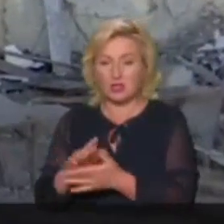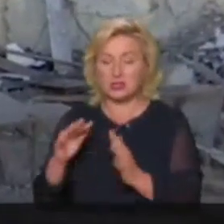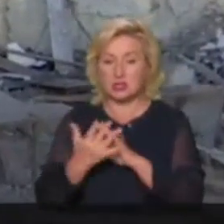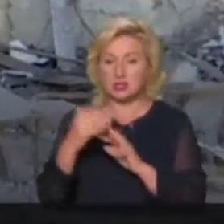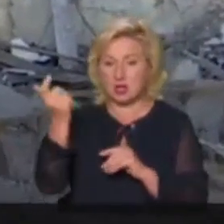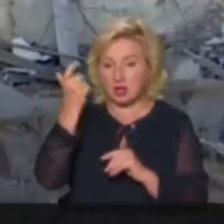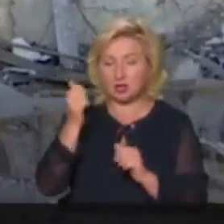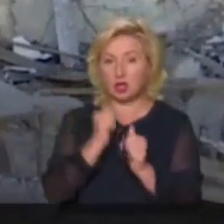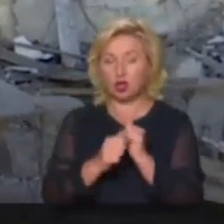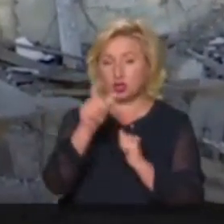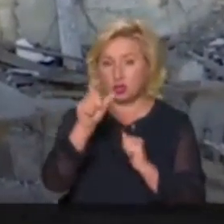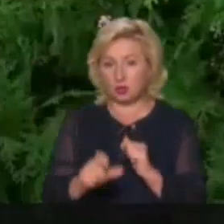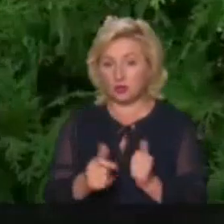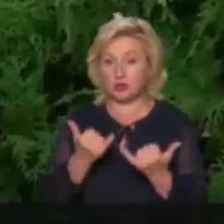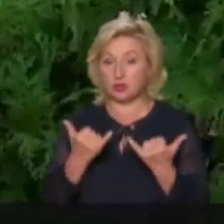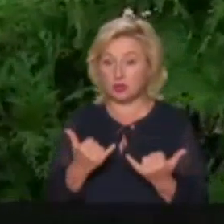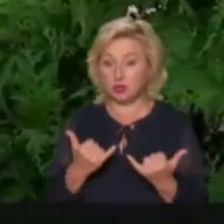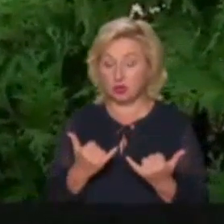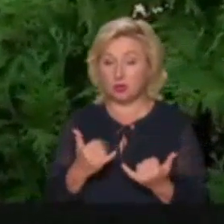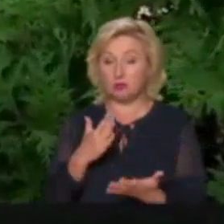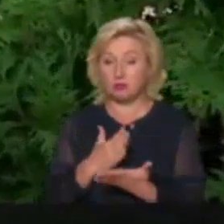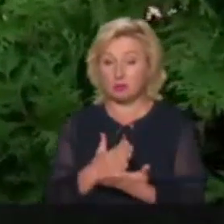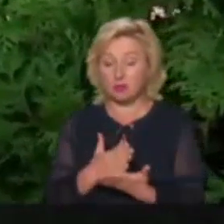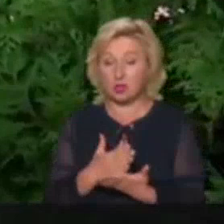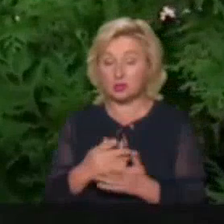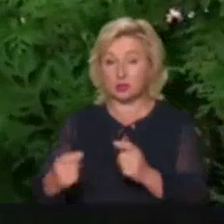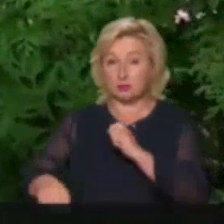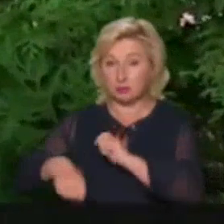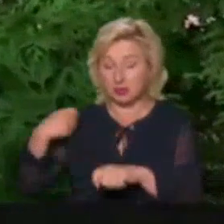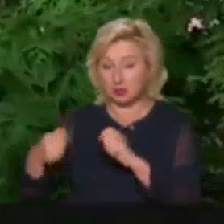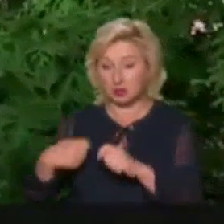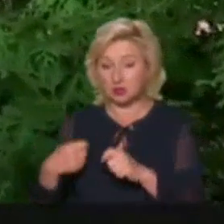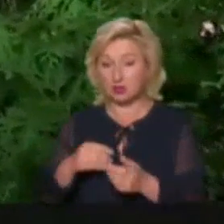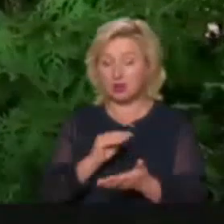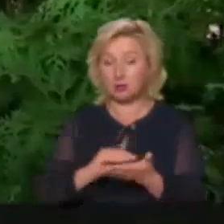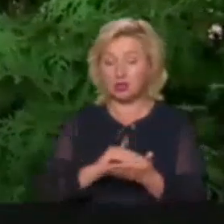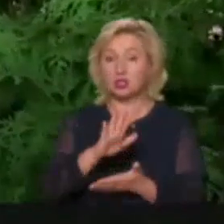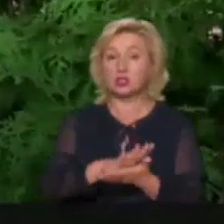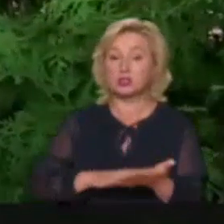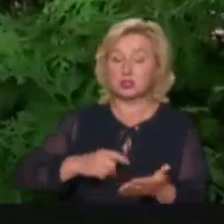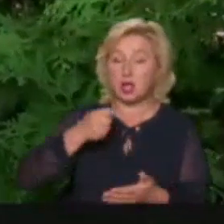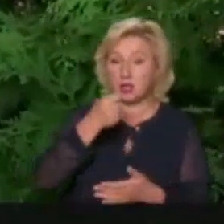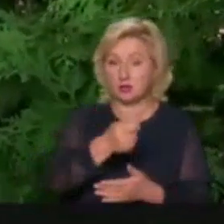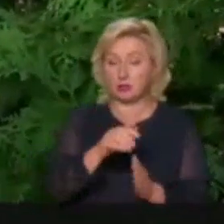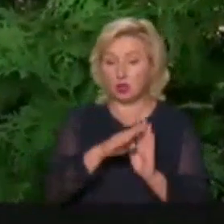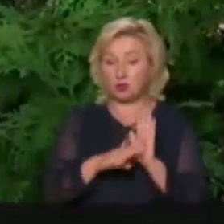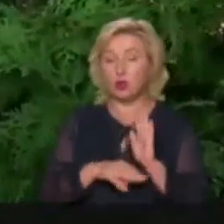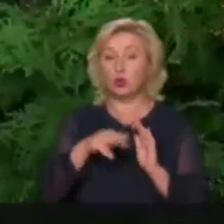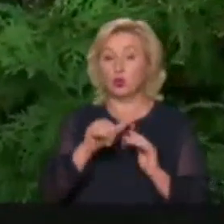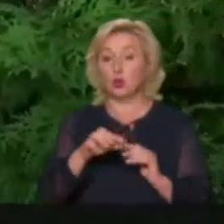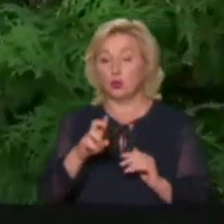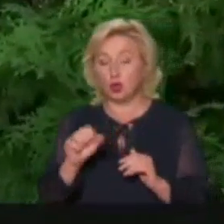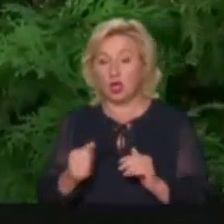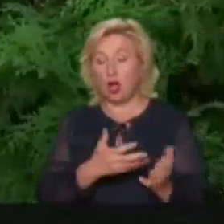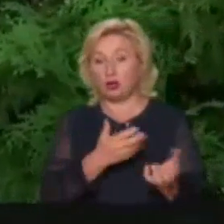кожен громадянин, який сьогодні має збитки, напишуть заяву по програмі «Турбота» і отримують